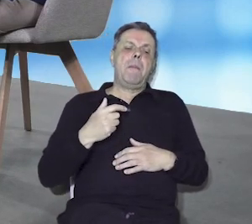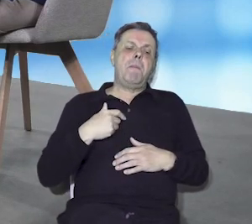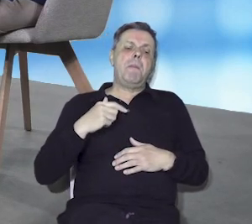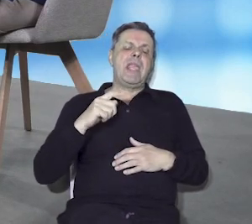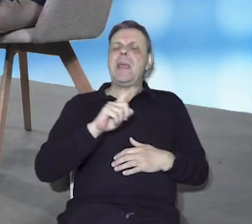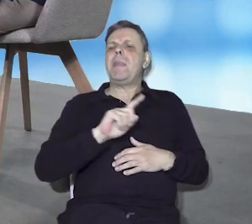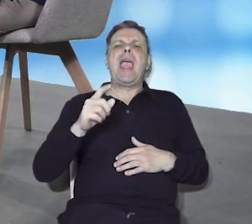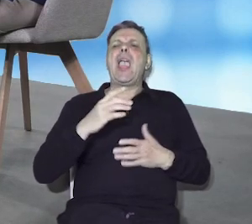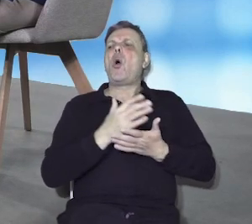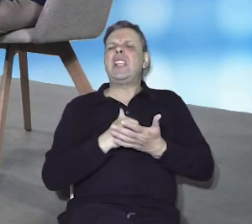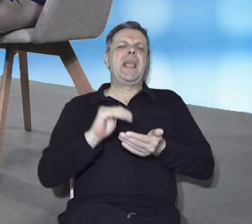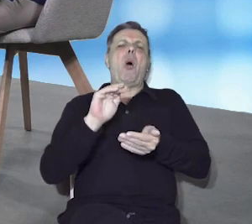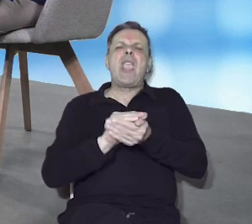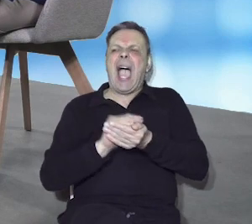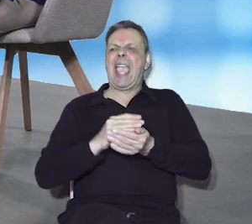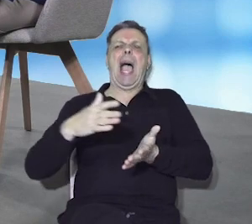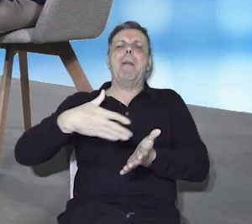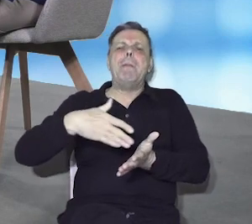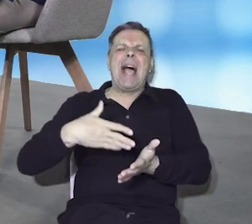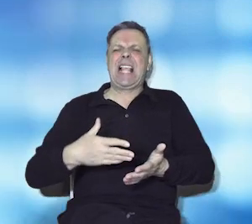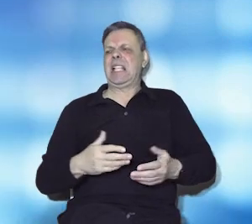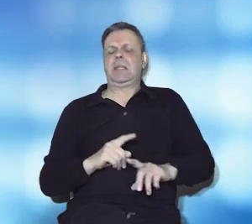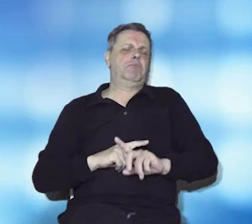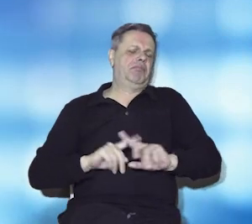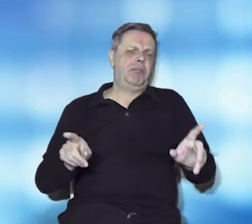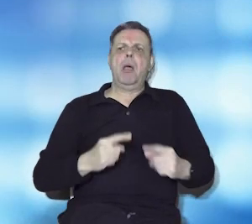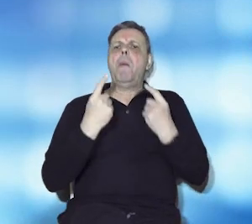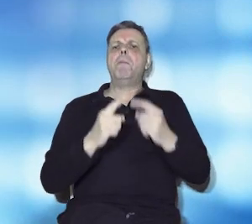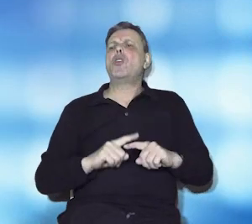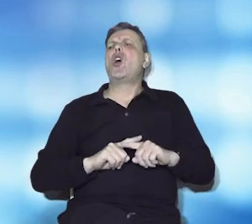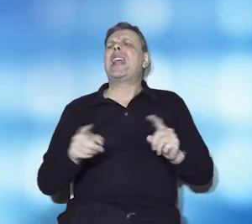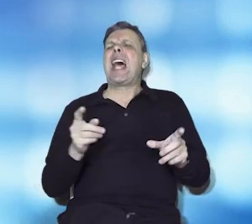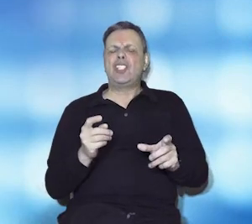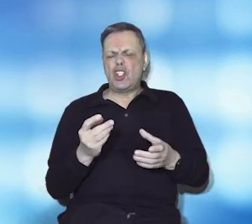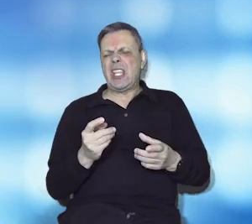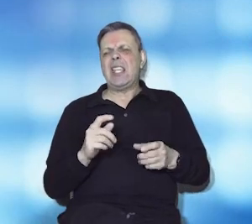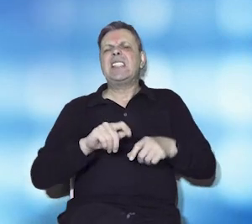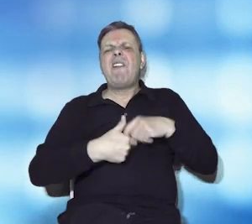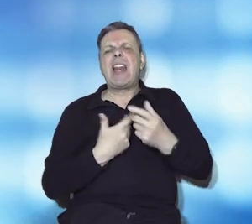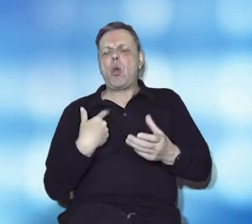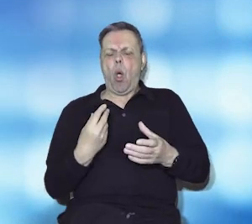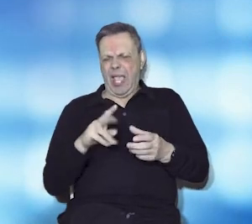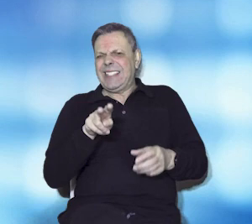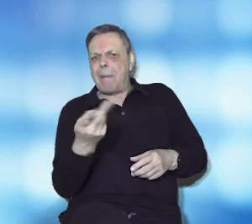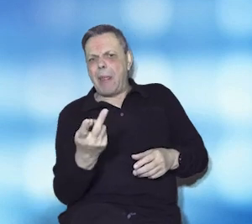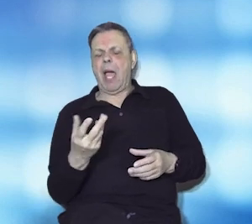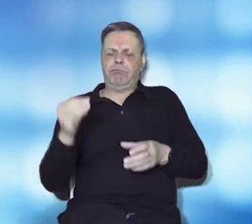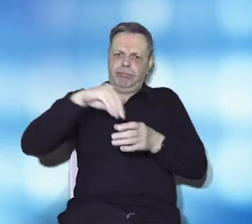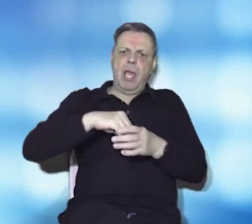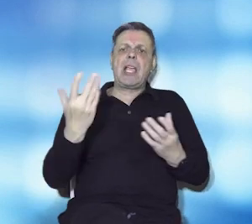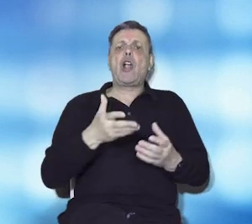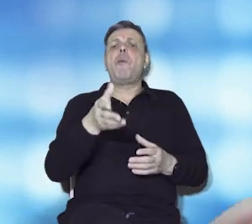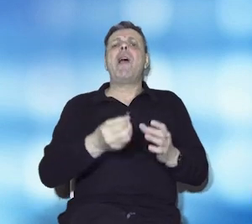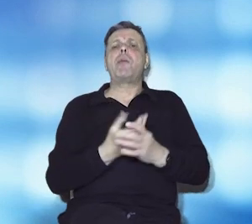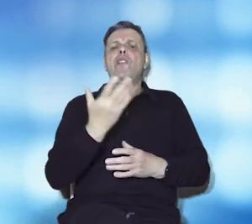koristimo nikakva jaja, nikakva maslace, nikakve takve stvari, nego postoje različiti suplementi koji mimo njih ulaze, da i ovaj proizvod bude usput